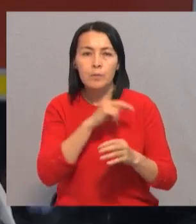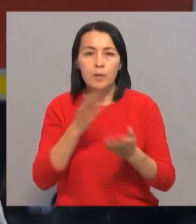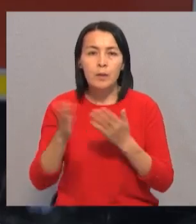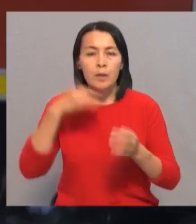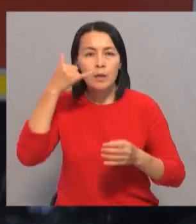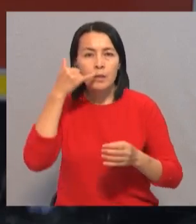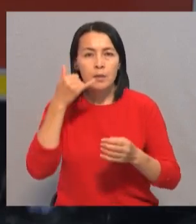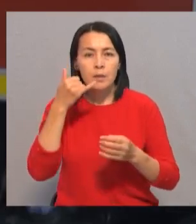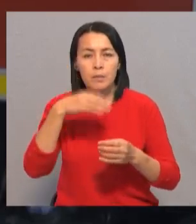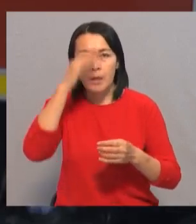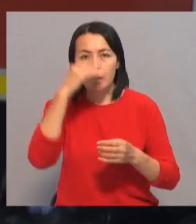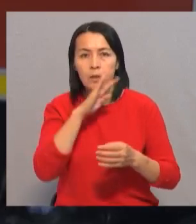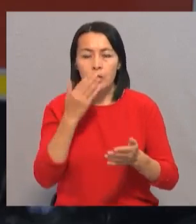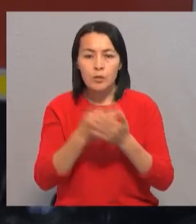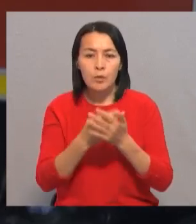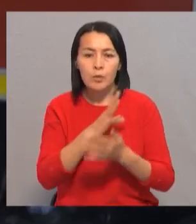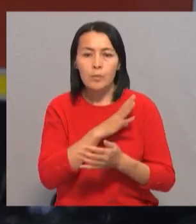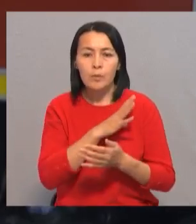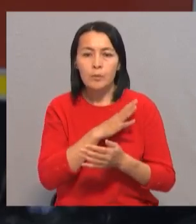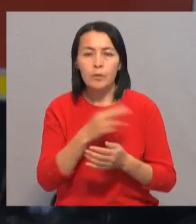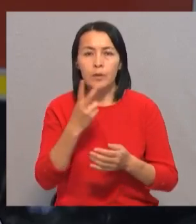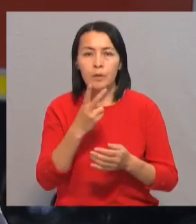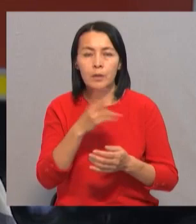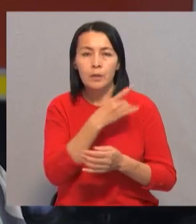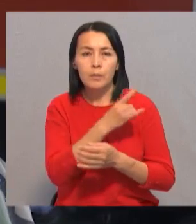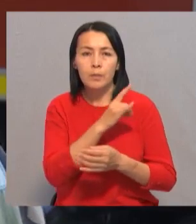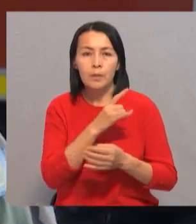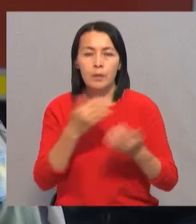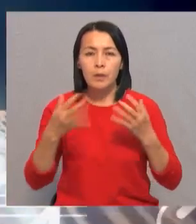кейін звондап, хабарласып, әке-шешесінен сұрадық. Екі баланың да жағдайы қазіргі таңда жақсы.